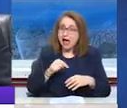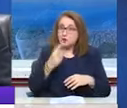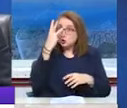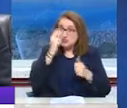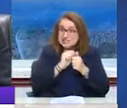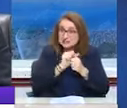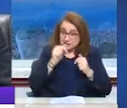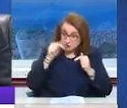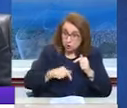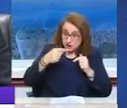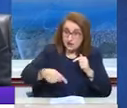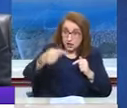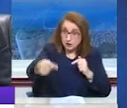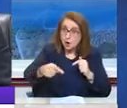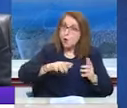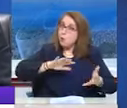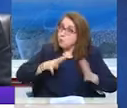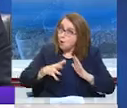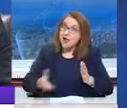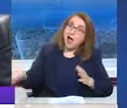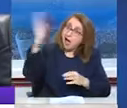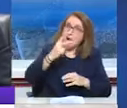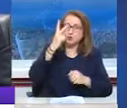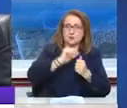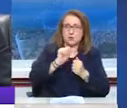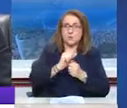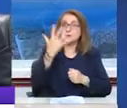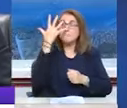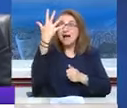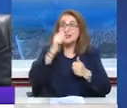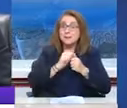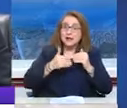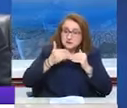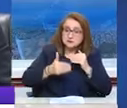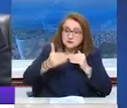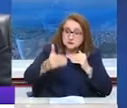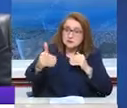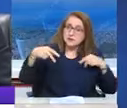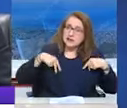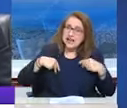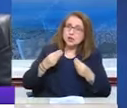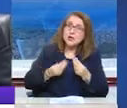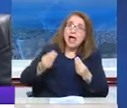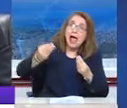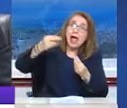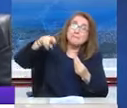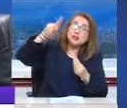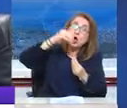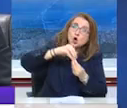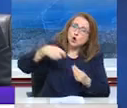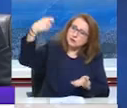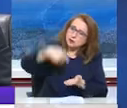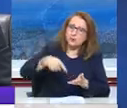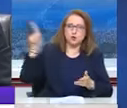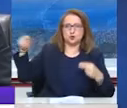και εφόσον καταστεί αναγκαίο σύμφωνα με την εξέλιξη της παρούσης κρίσης. Δεύτερον, όλα τα